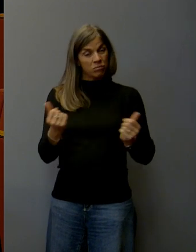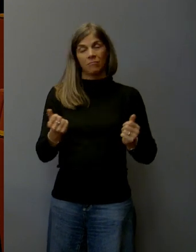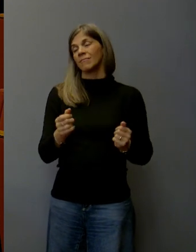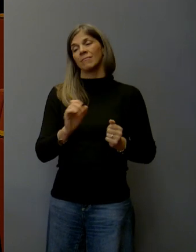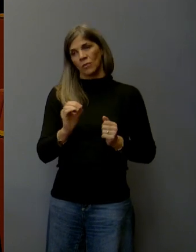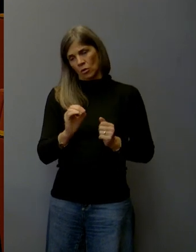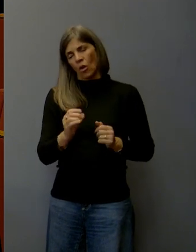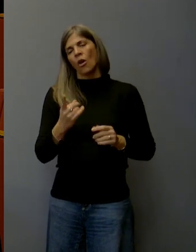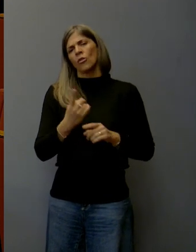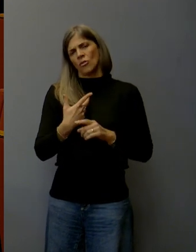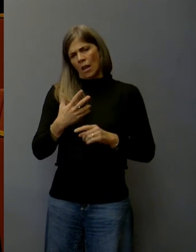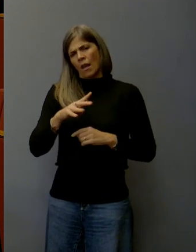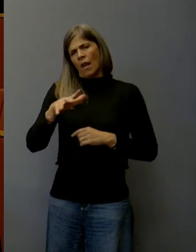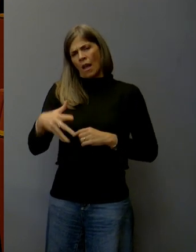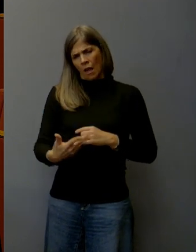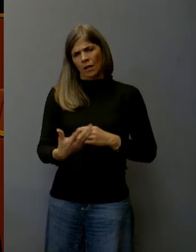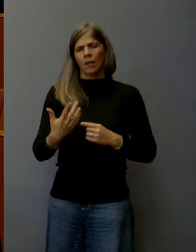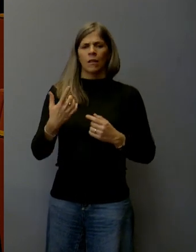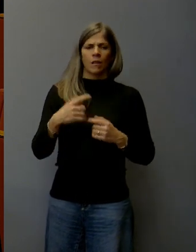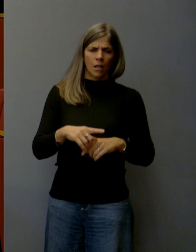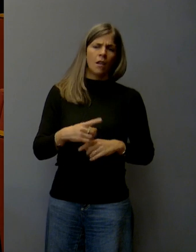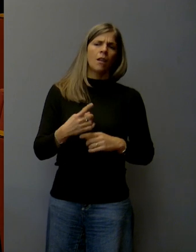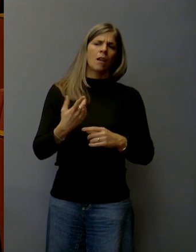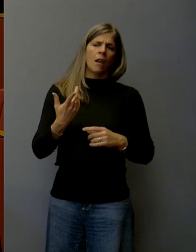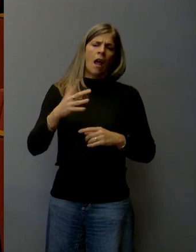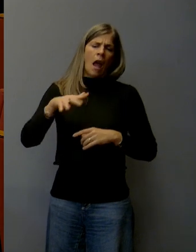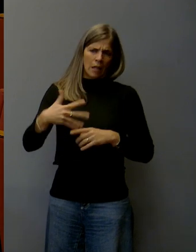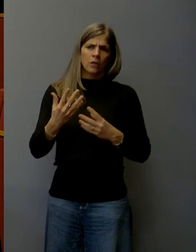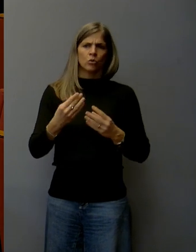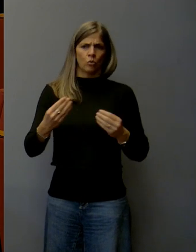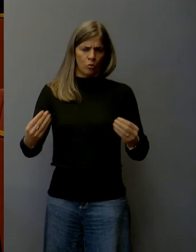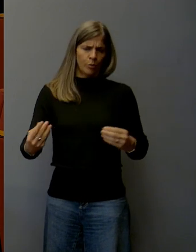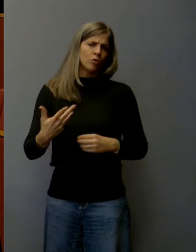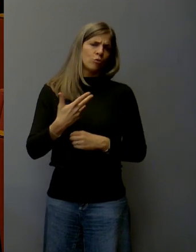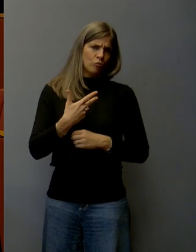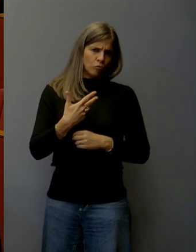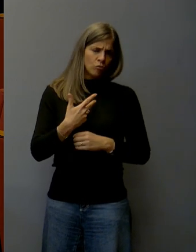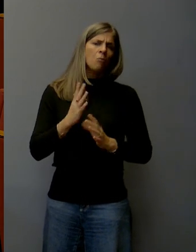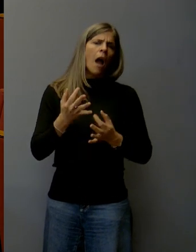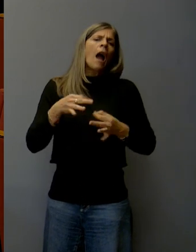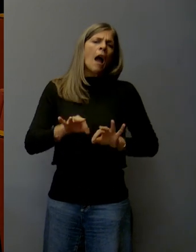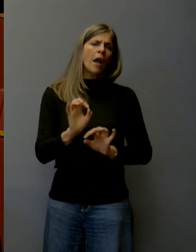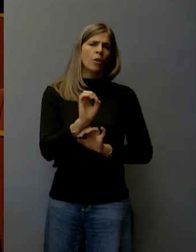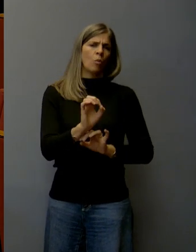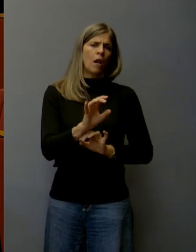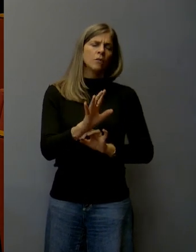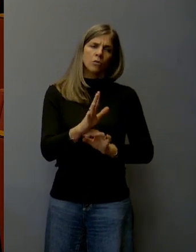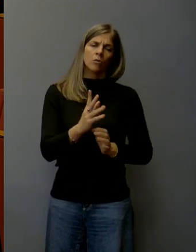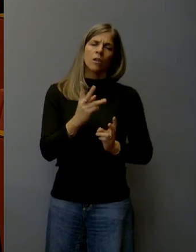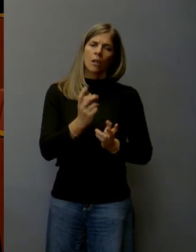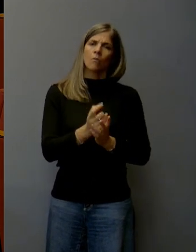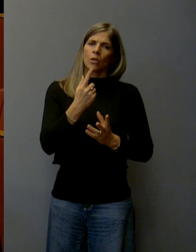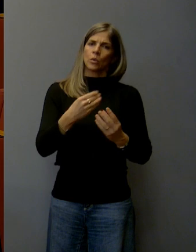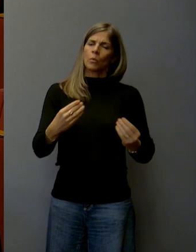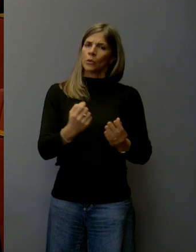su alcune questioni sottolineava che l'educazione non è l'unica L'unico strumento ma è uno degli strumenti e a chi ci rivolgiamo